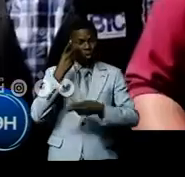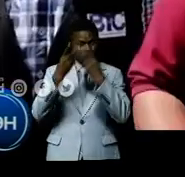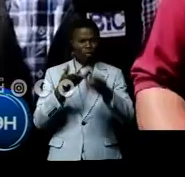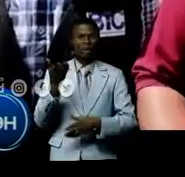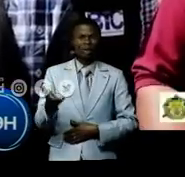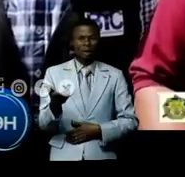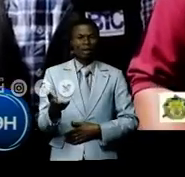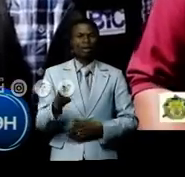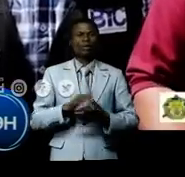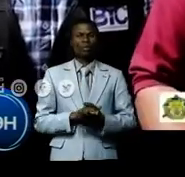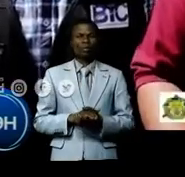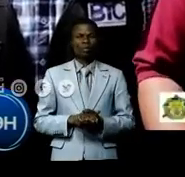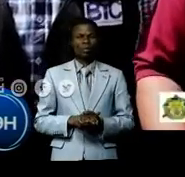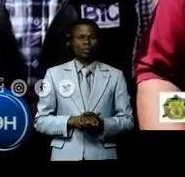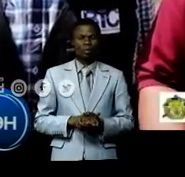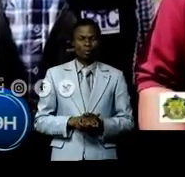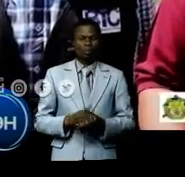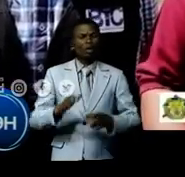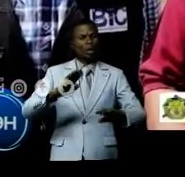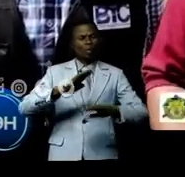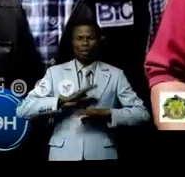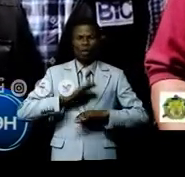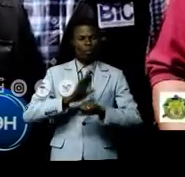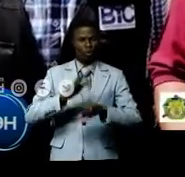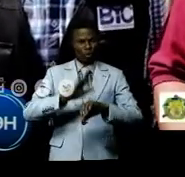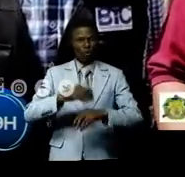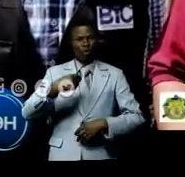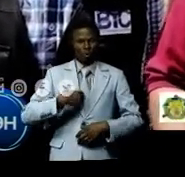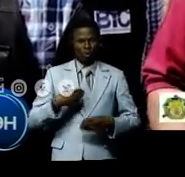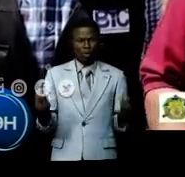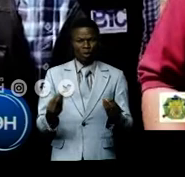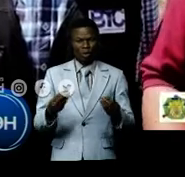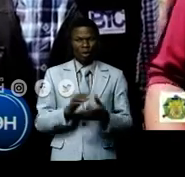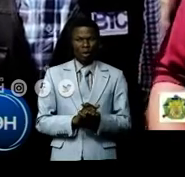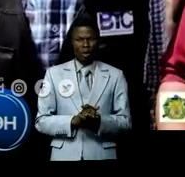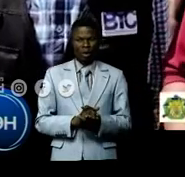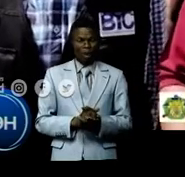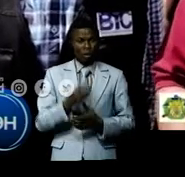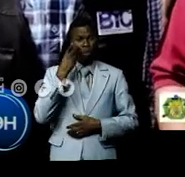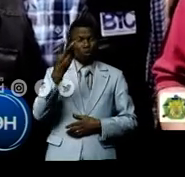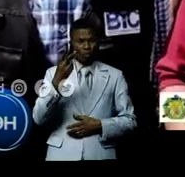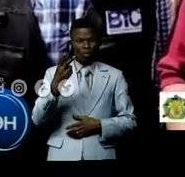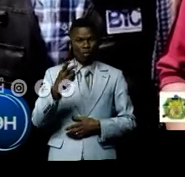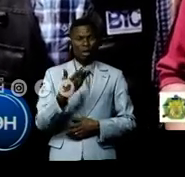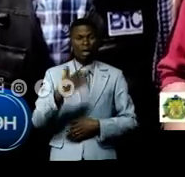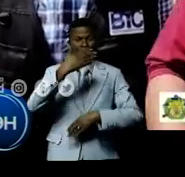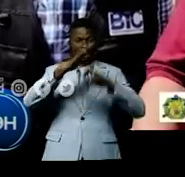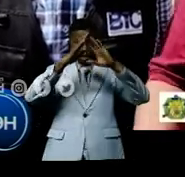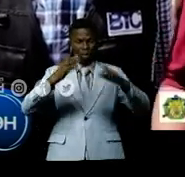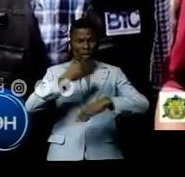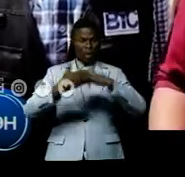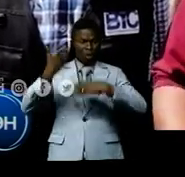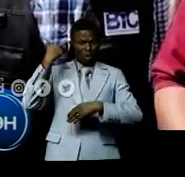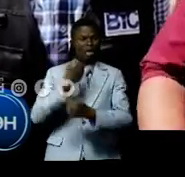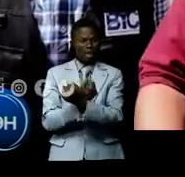visités. Vraiment, c'est un motif de satisfaction. Je crois que l'ouvrage que nous voyons derrière nous respecte